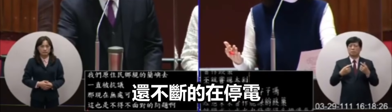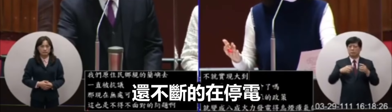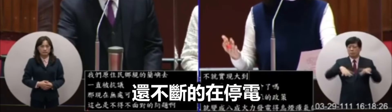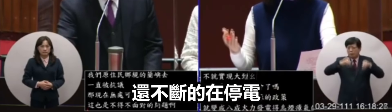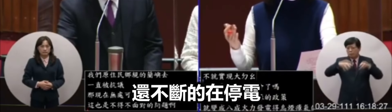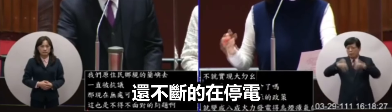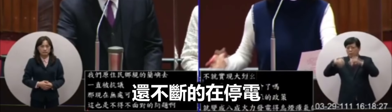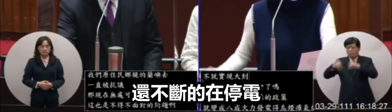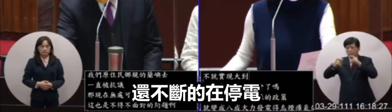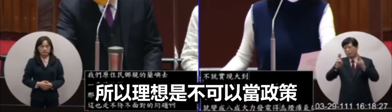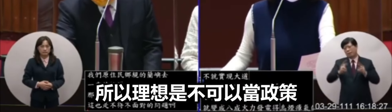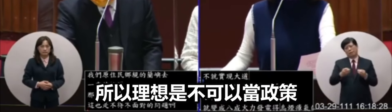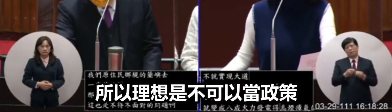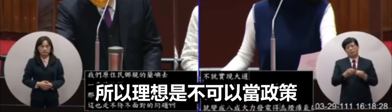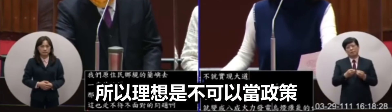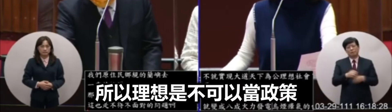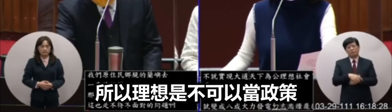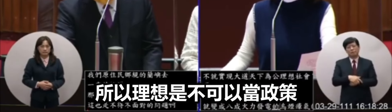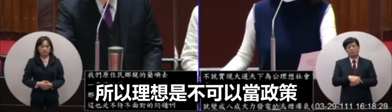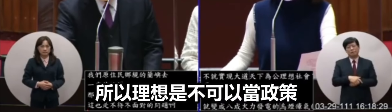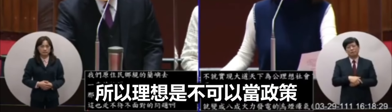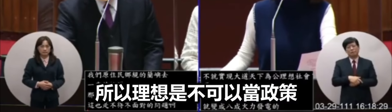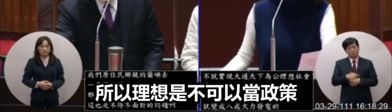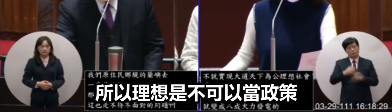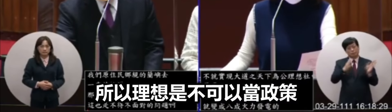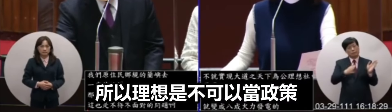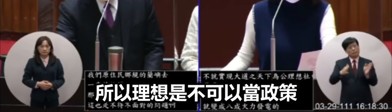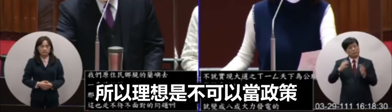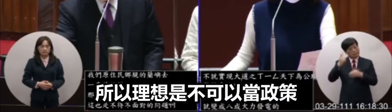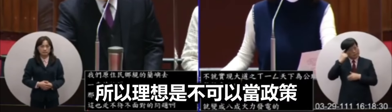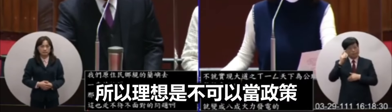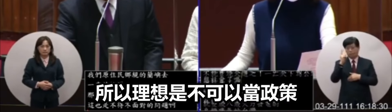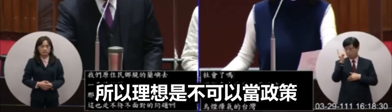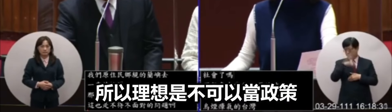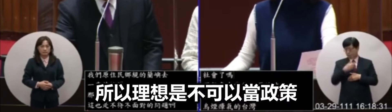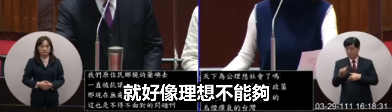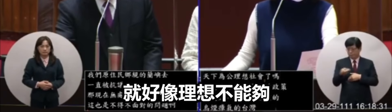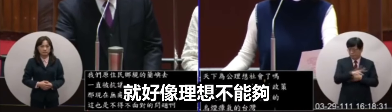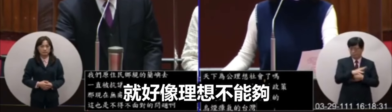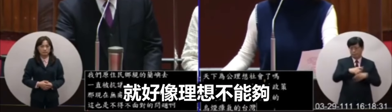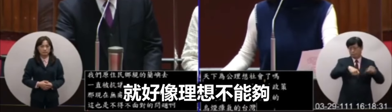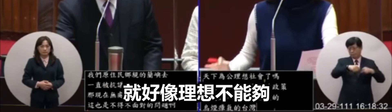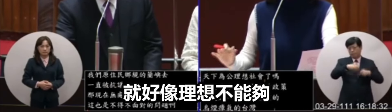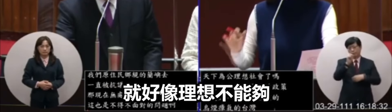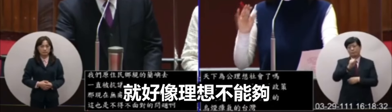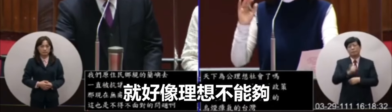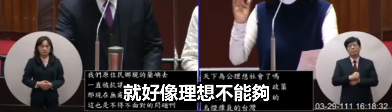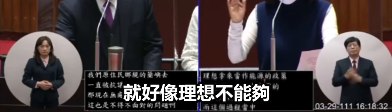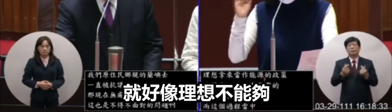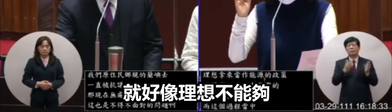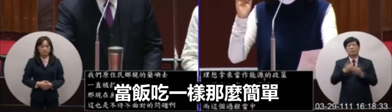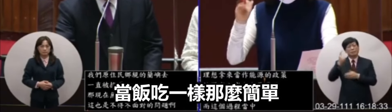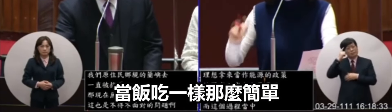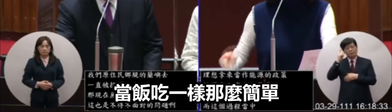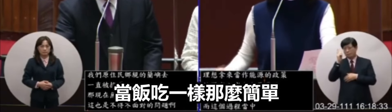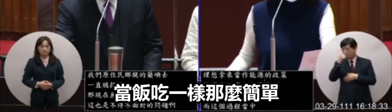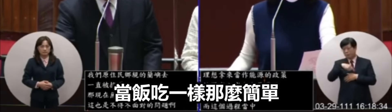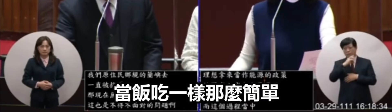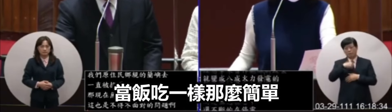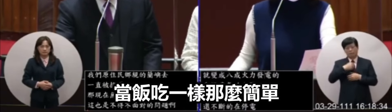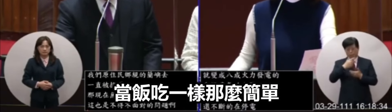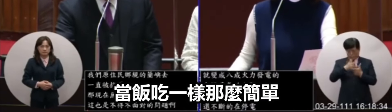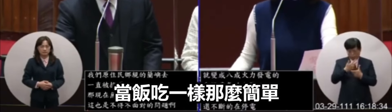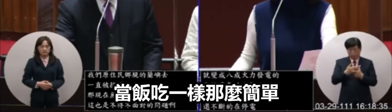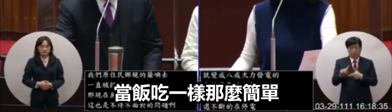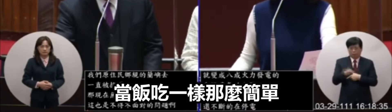停电，所以理想是不可以当政策，就好像理想不能够当饭吃